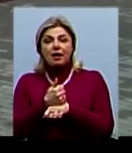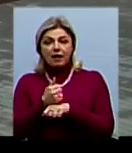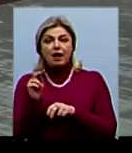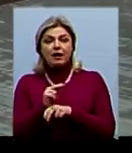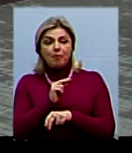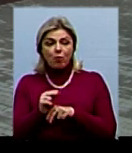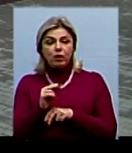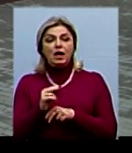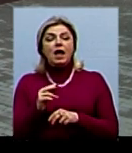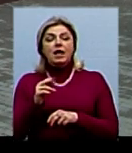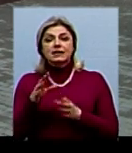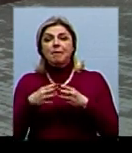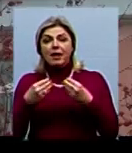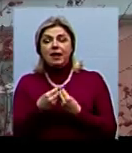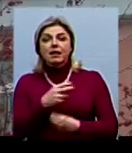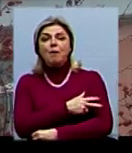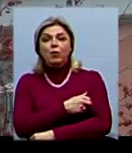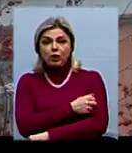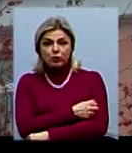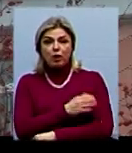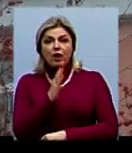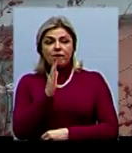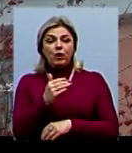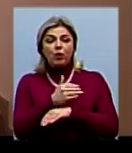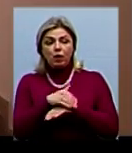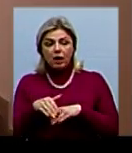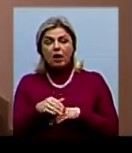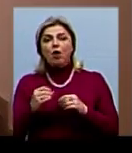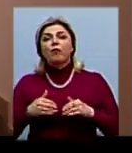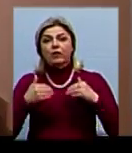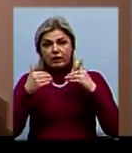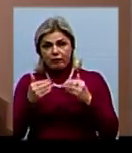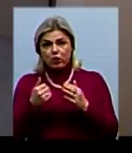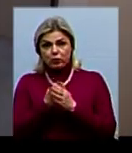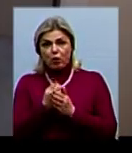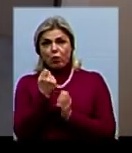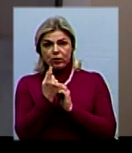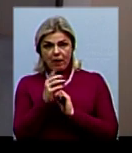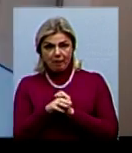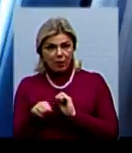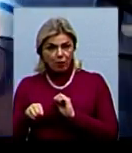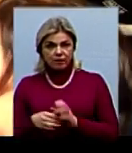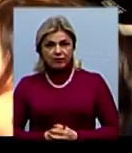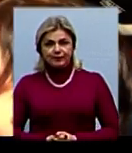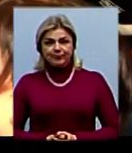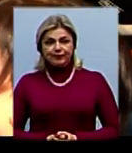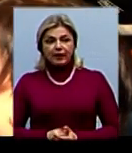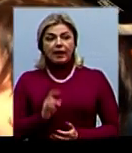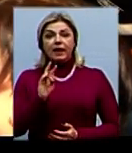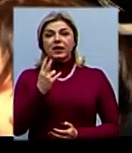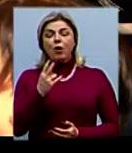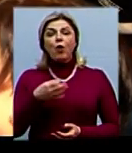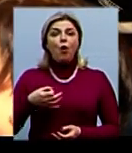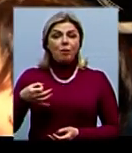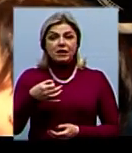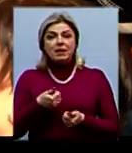4 на вулиці Чкалова з 5 мільйонів 327 тисяч зросла до 11 мільйонів. У Миколаївській